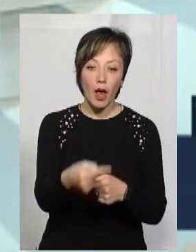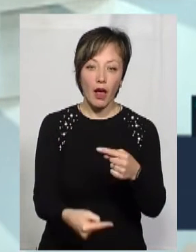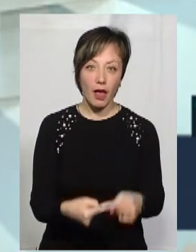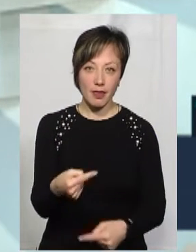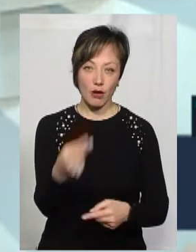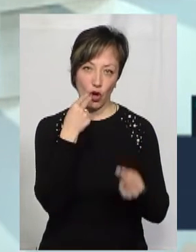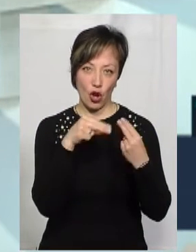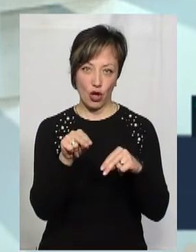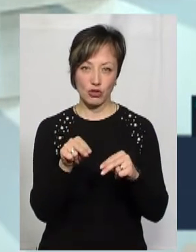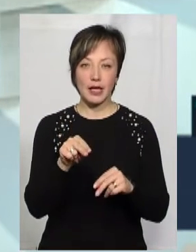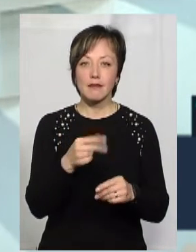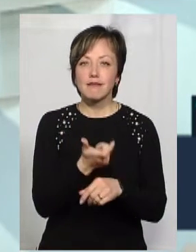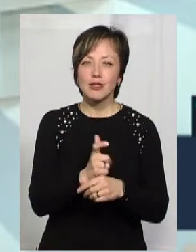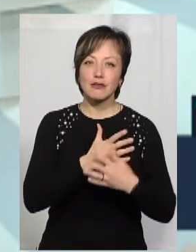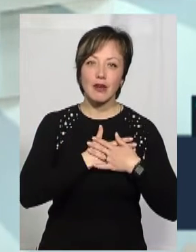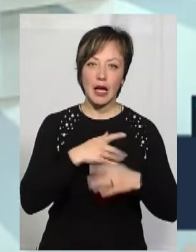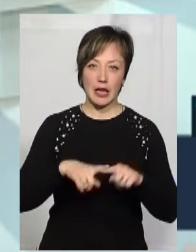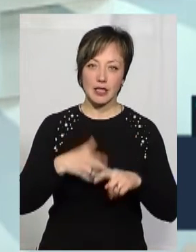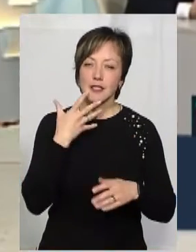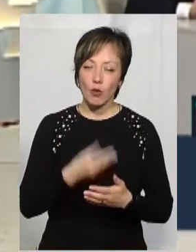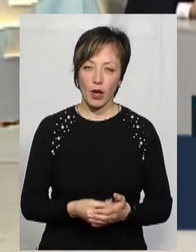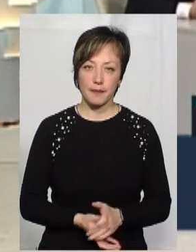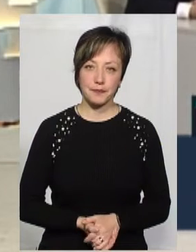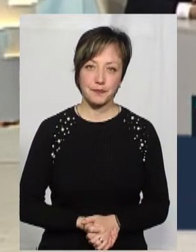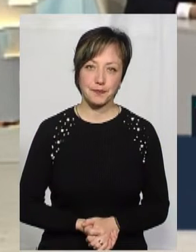воно набагато краще, набагато рідніше, це своє.